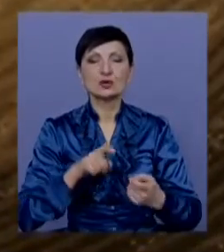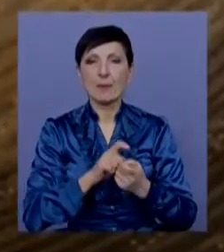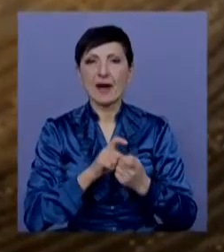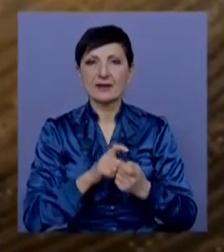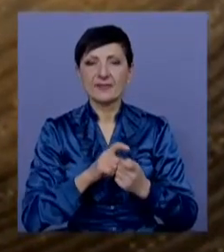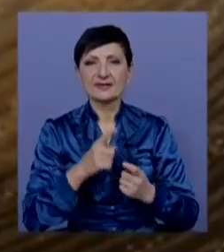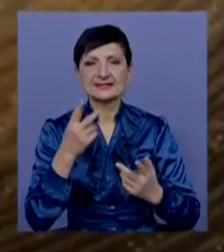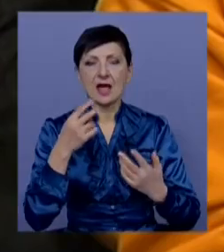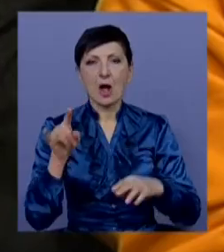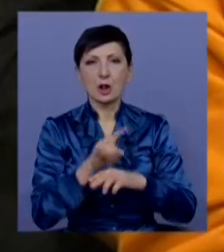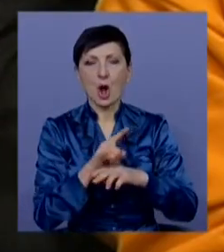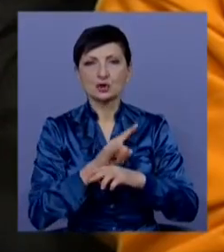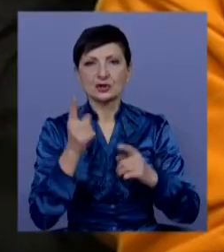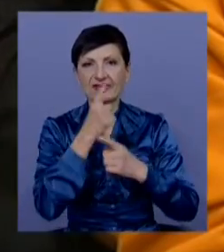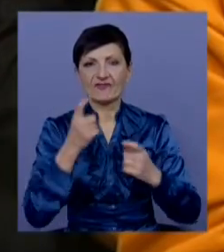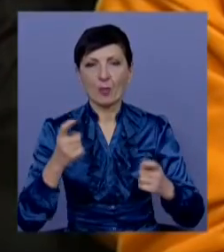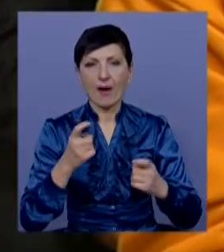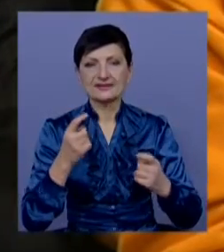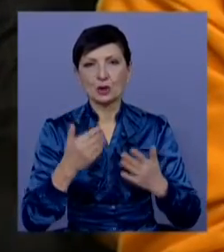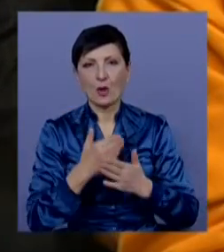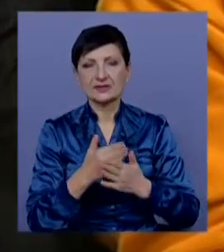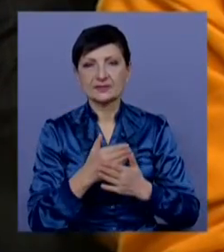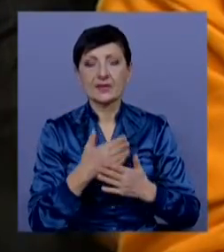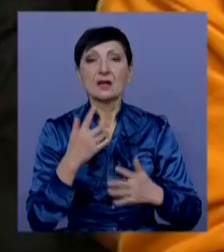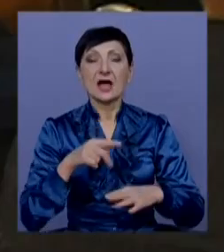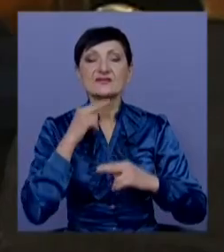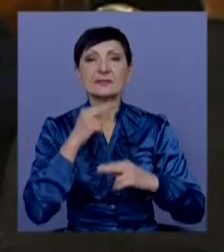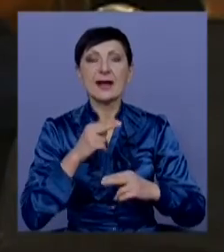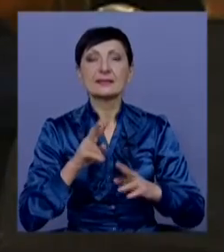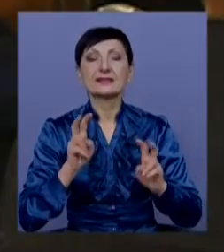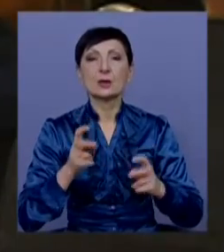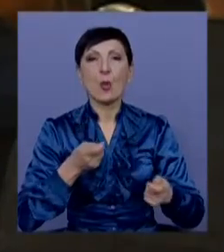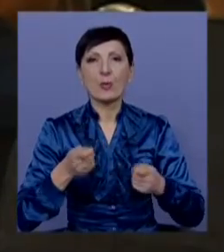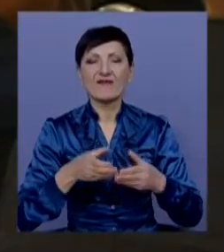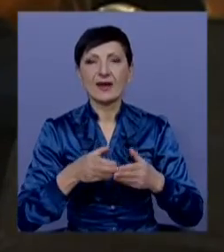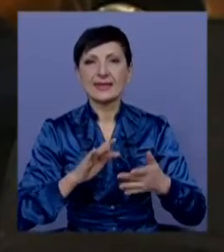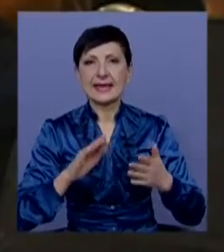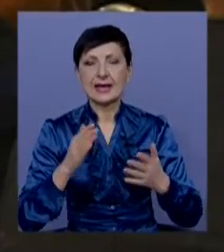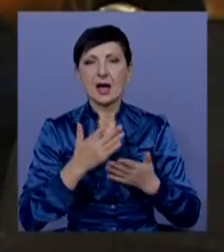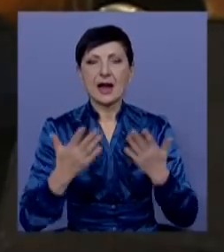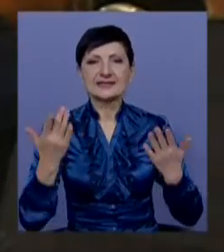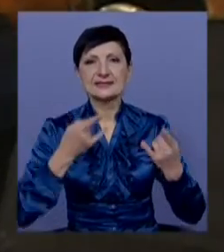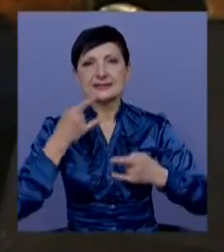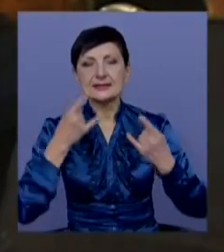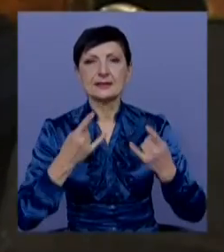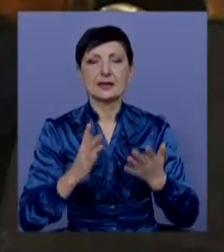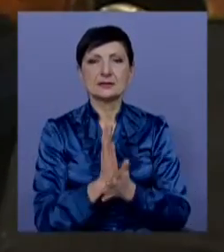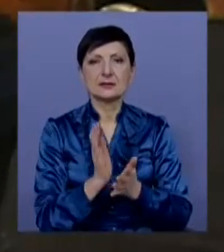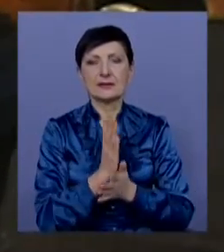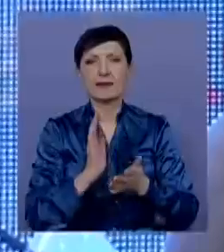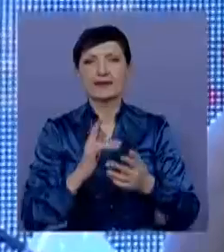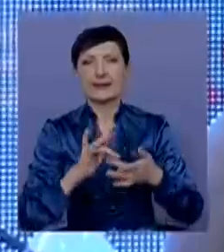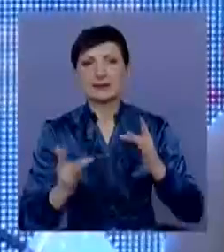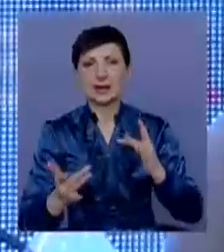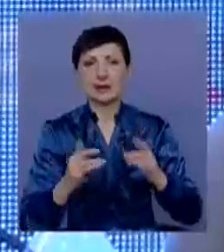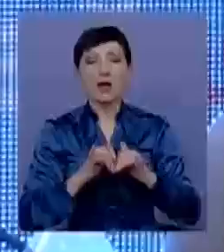с фейк-ньюс на законодательном уровне. Отдельно остановились на трендах в управлении медиабизнесом и видеоблогингом, который